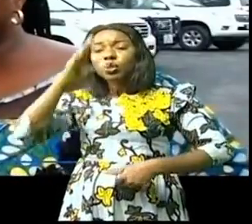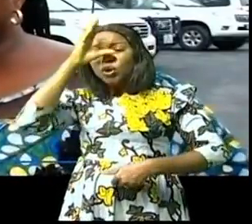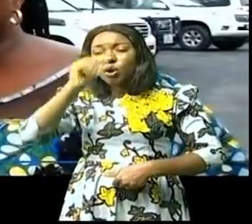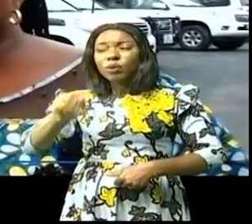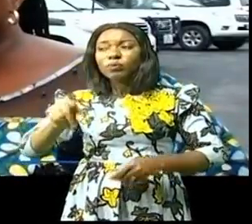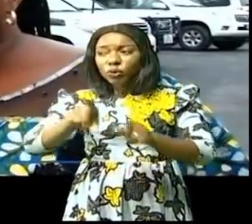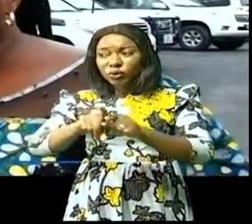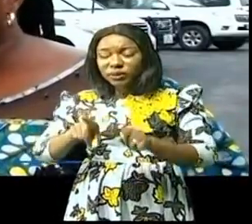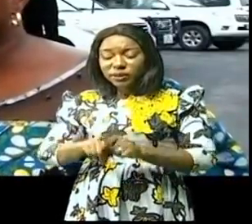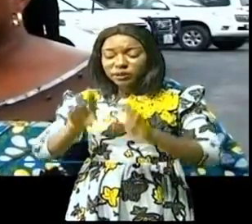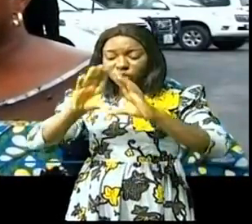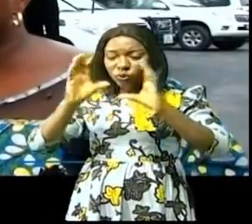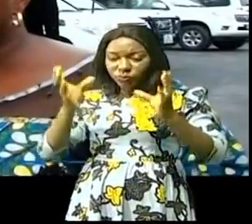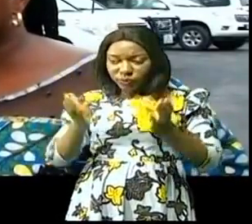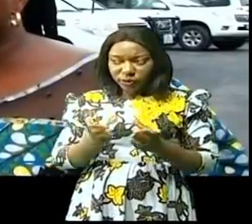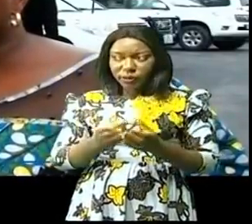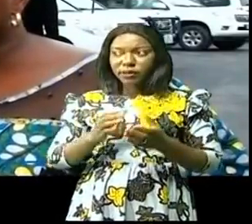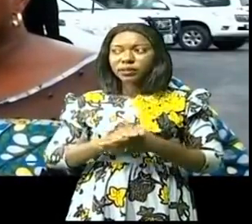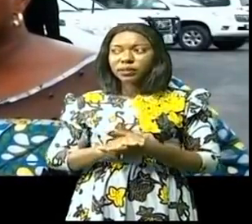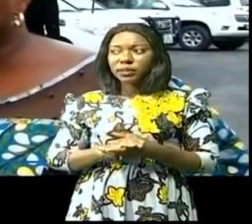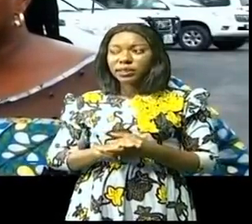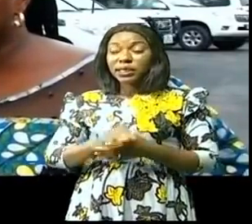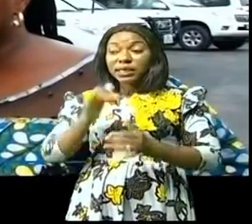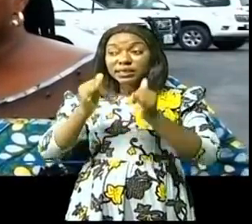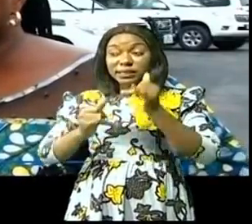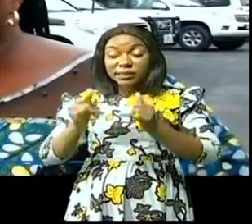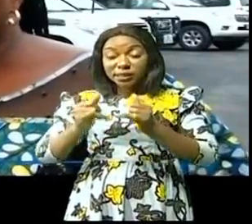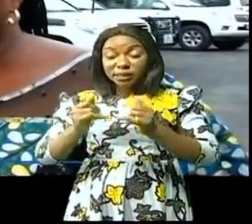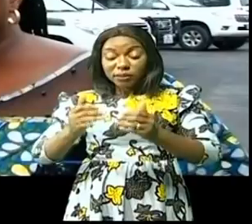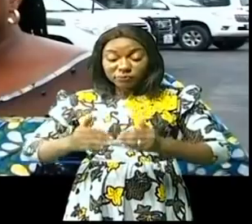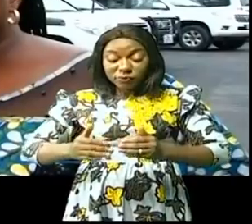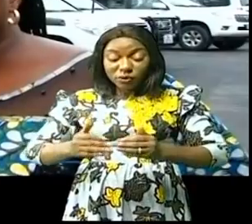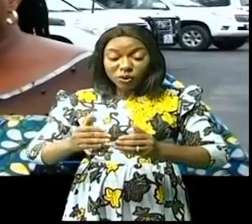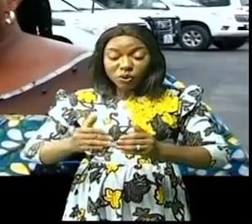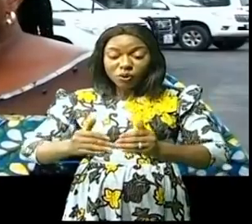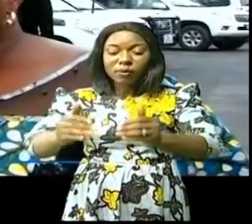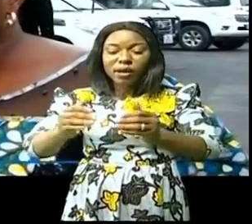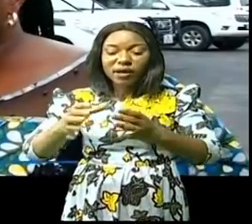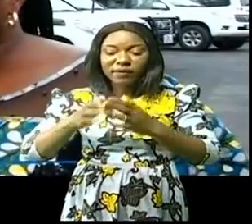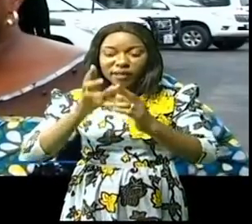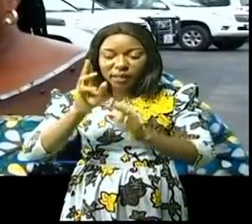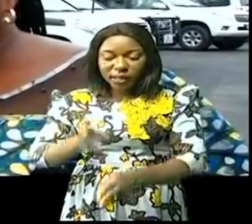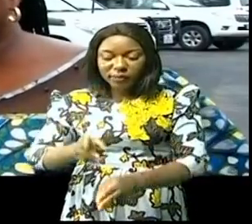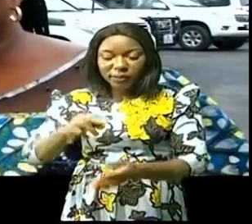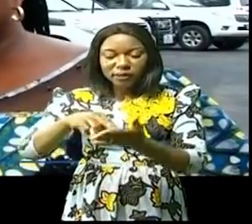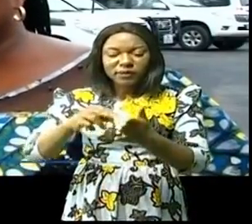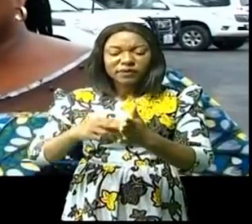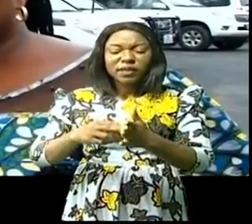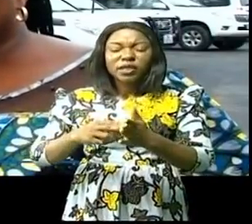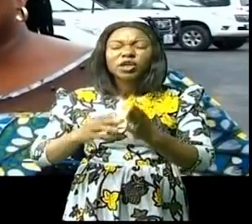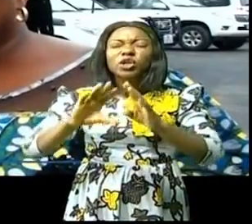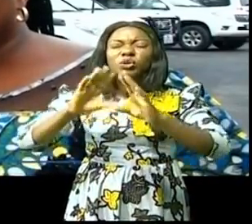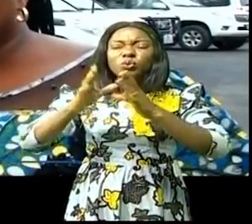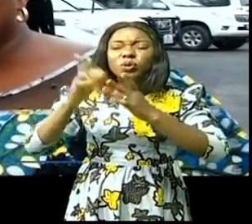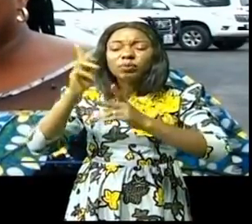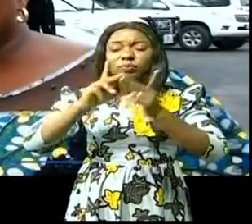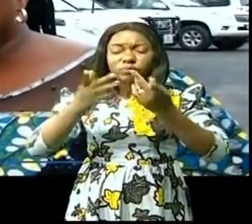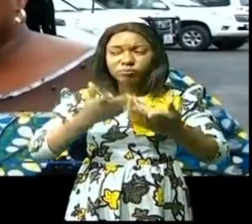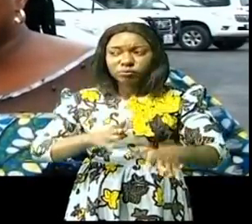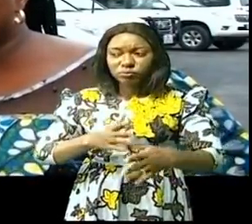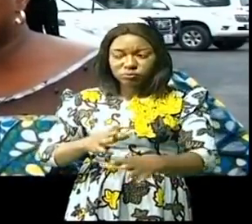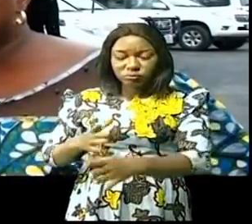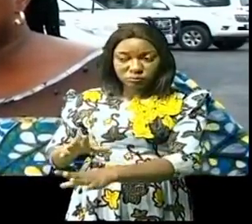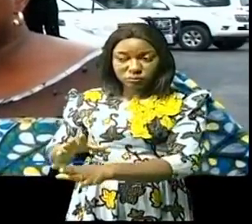communautés. Et donc, si on y allait avec les armes, on va plus tuer la population. Et